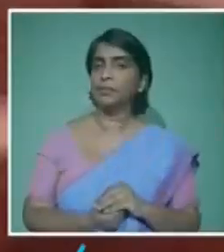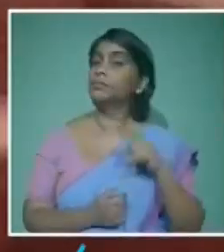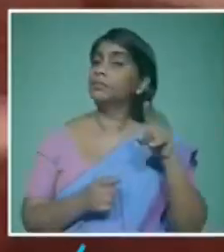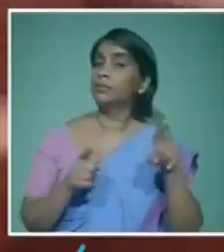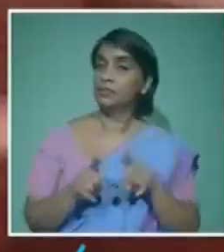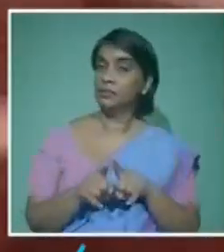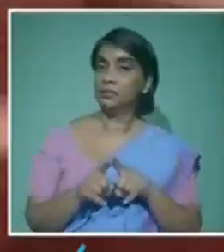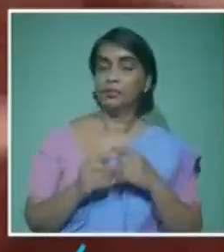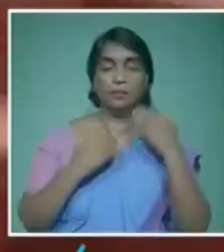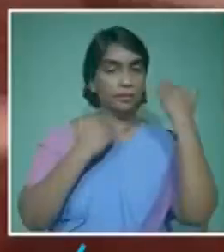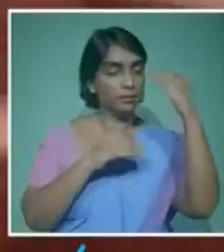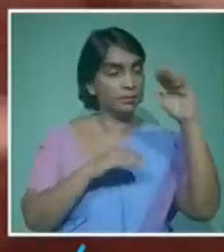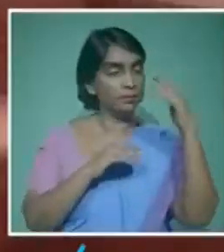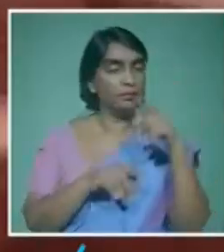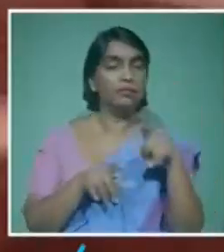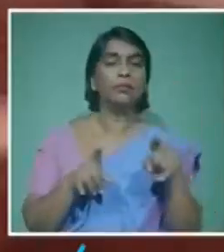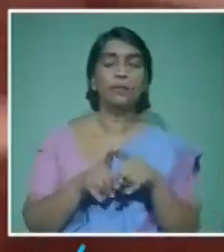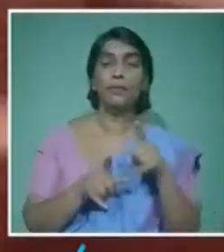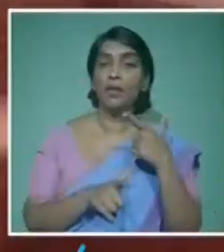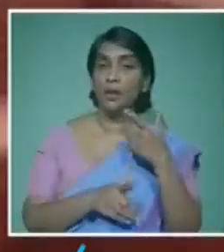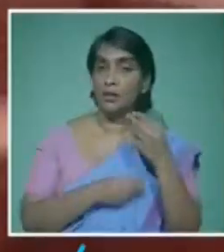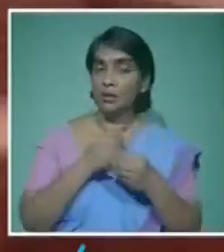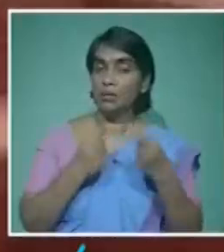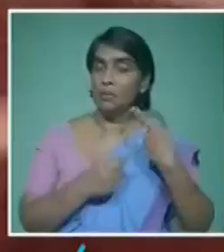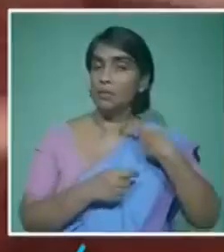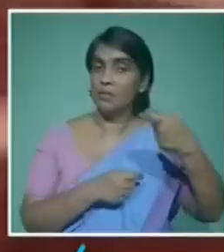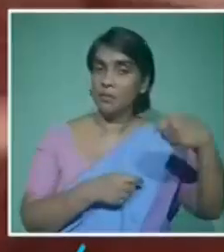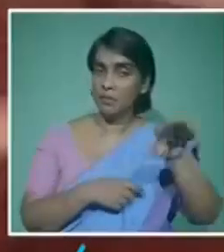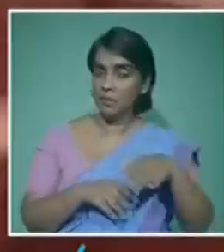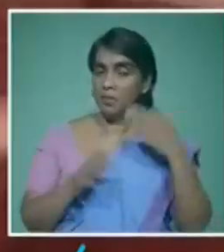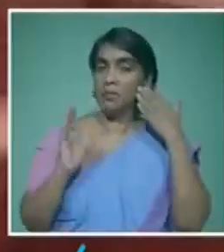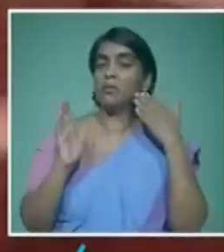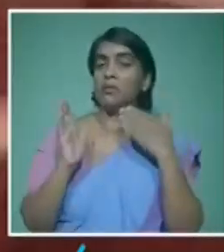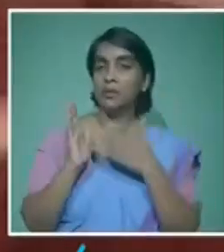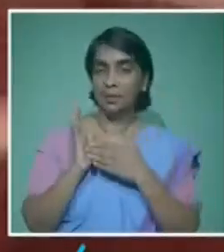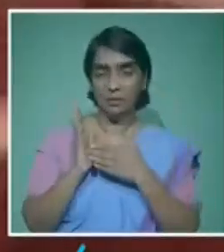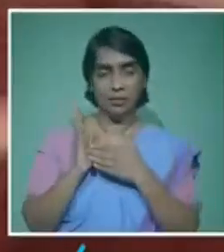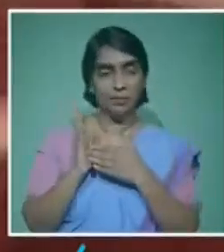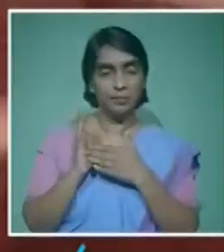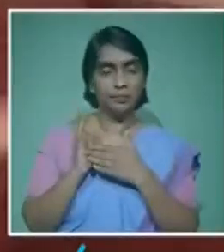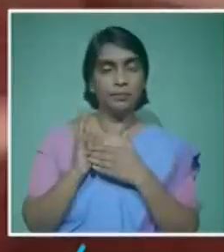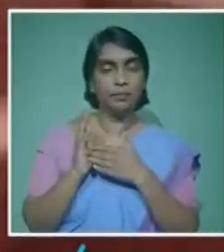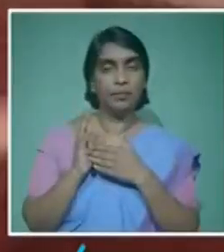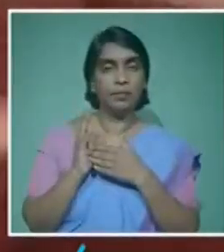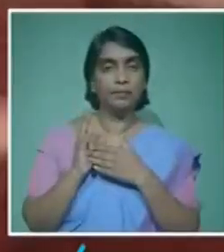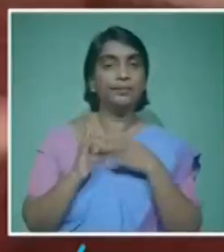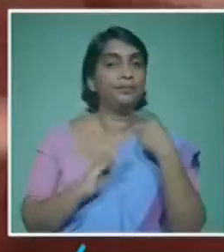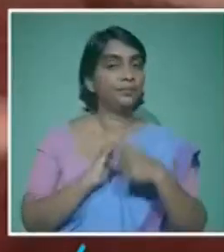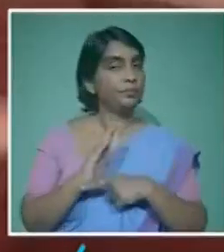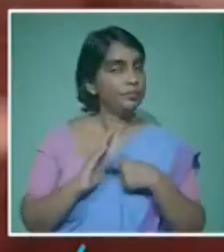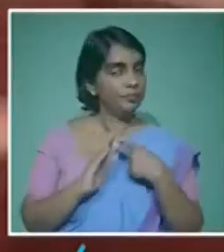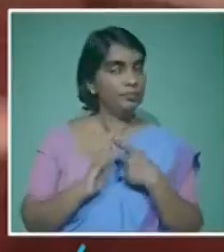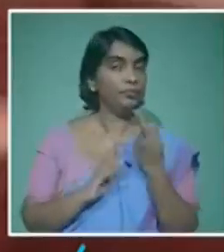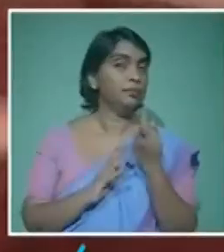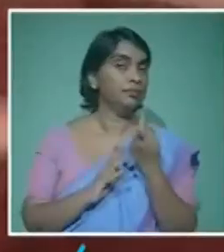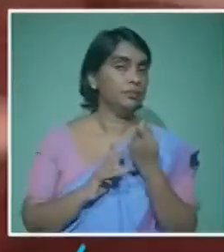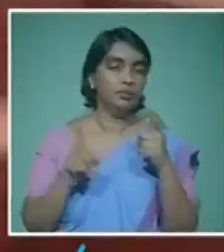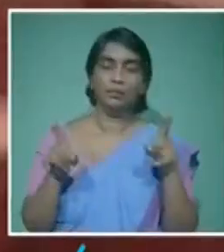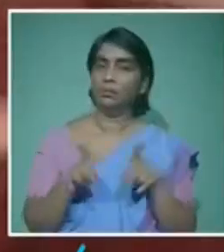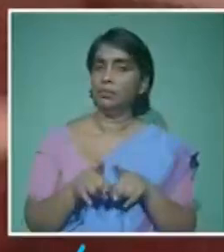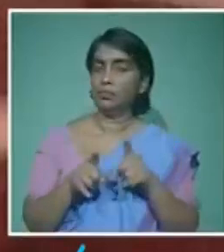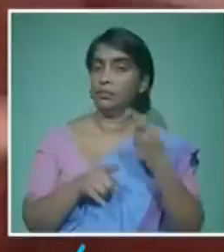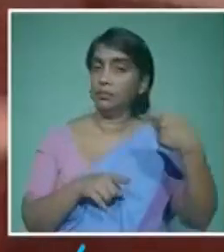மீனினங்களை கொள்வனவு செய்கின்ற போது தேசிய விலைகளில் கொள்வனவு செய்வதனால் மீனின உற்பத்தியாளர்கள்